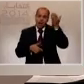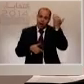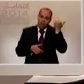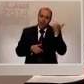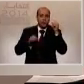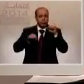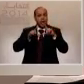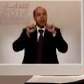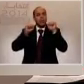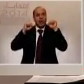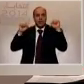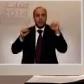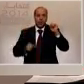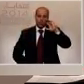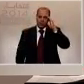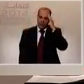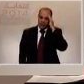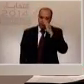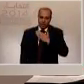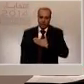قادرا على ثوره عظيمه والسلام عليكم ورحمه الله